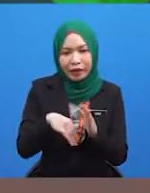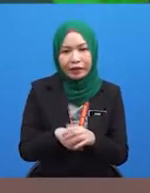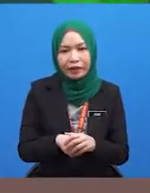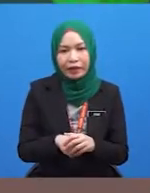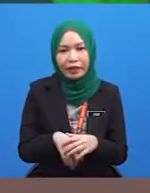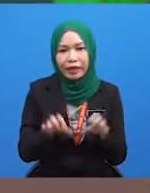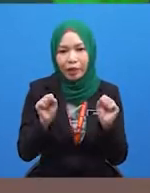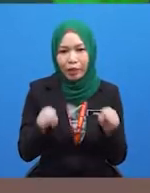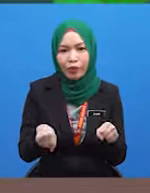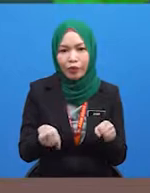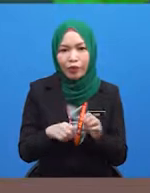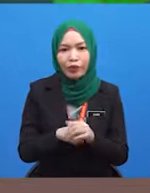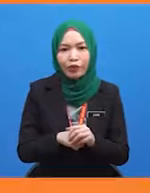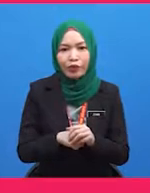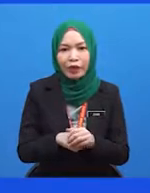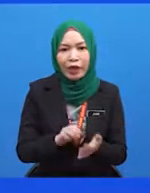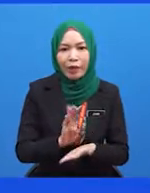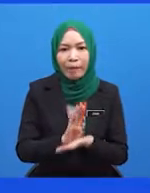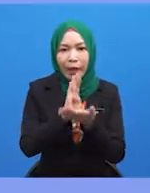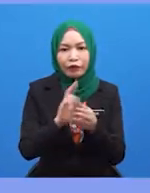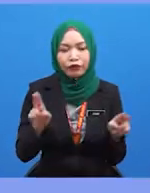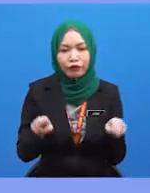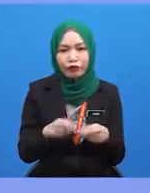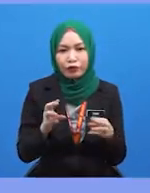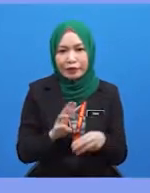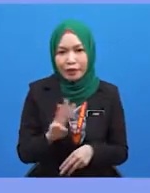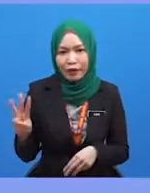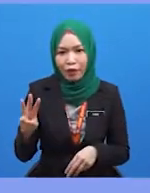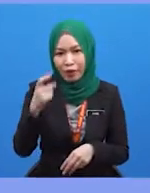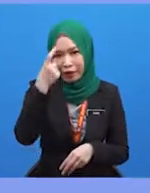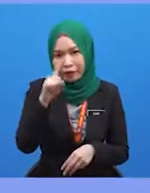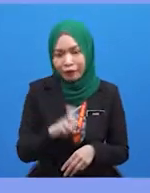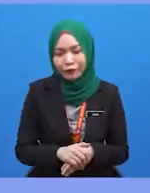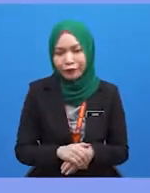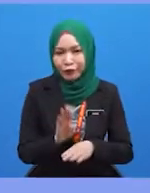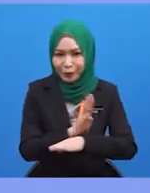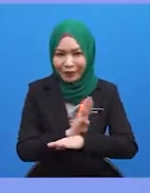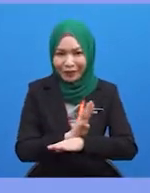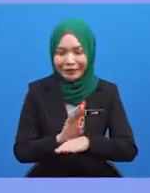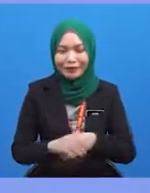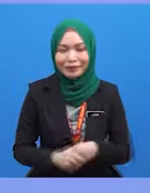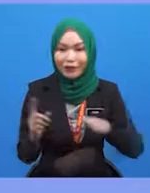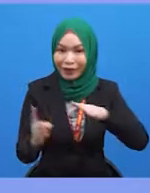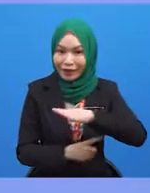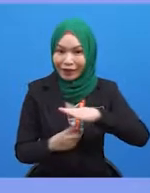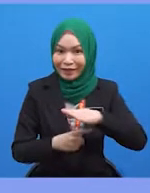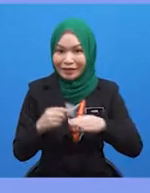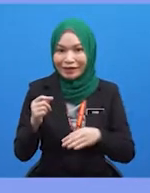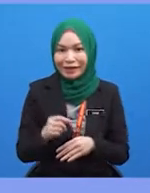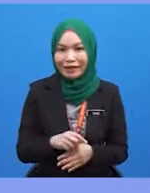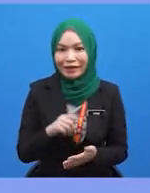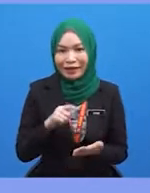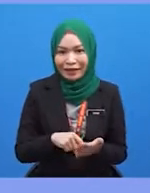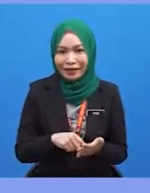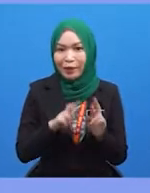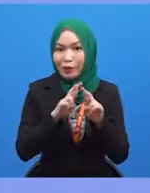Betul, Cecilia. dasar kerajaan merujuk